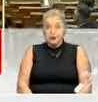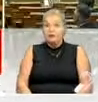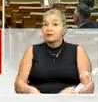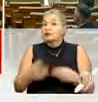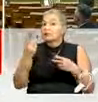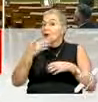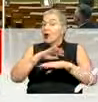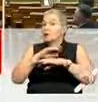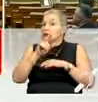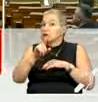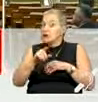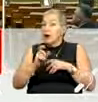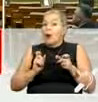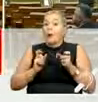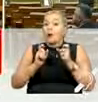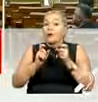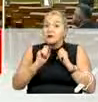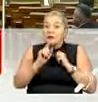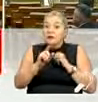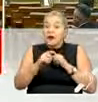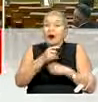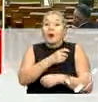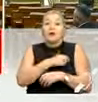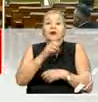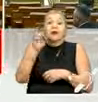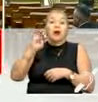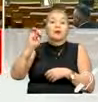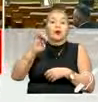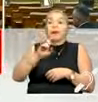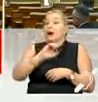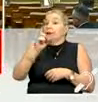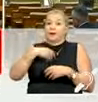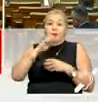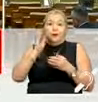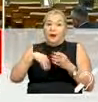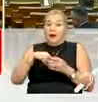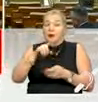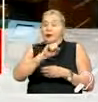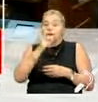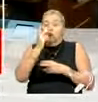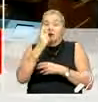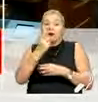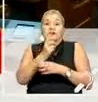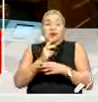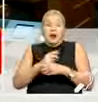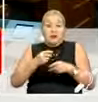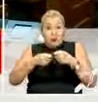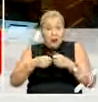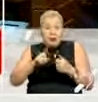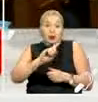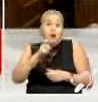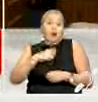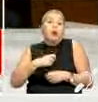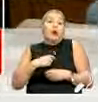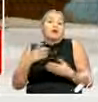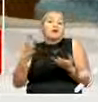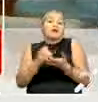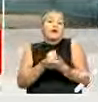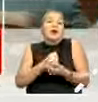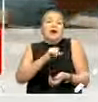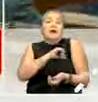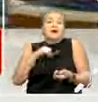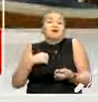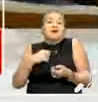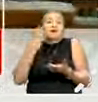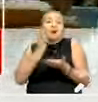cu opoziția Comisiei Europene, pentru că niciun stat membru nu poate în momentul de față să ia o astfel de decizie